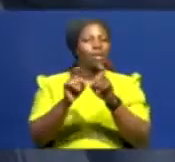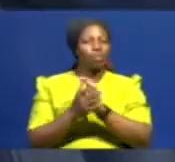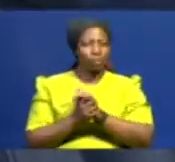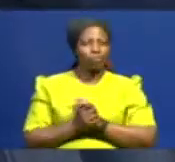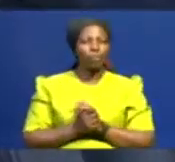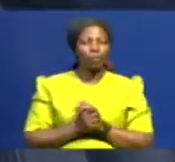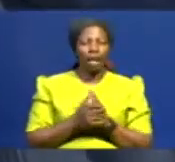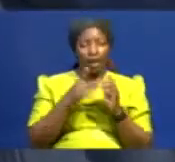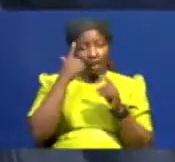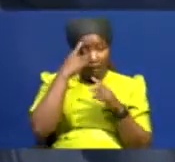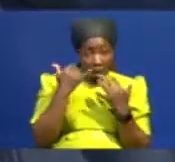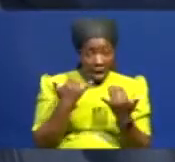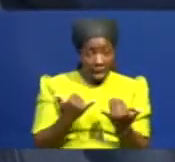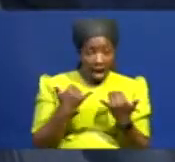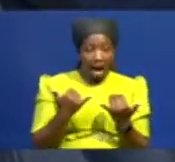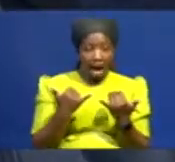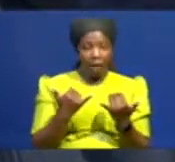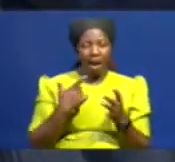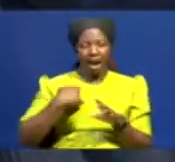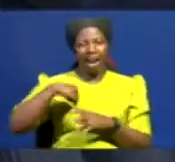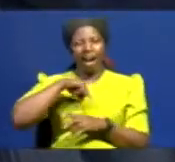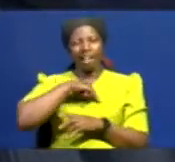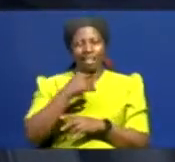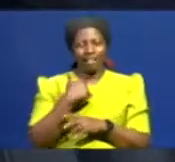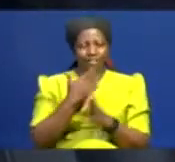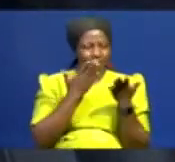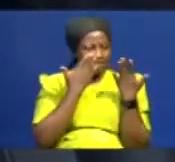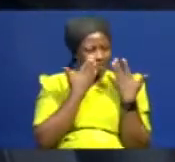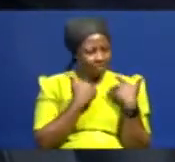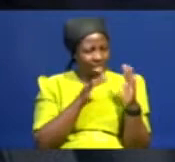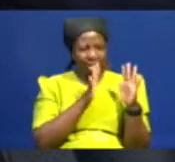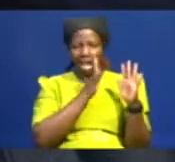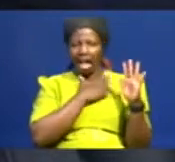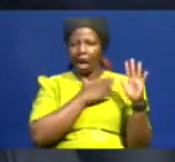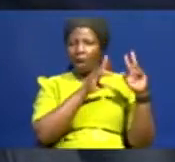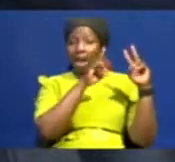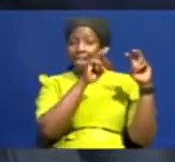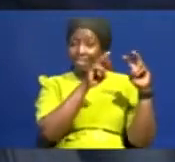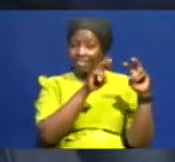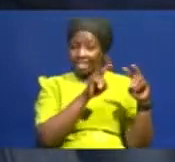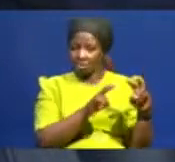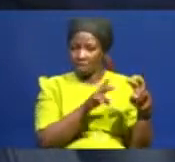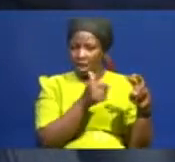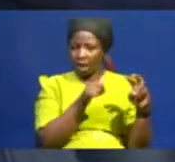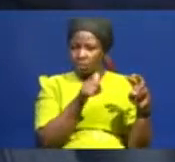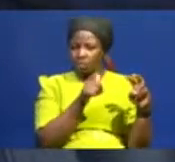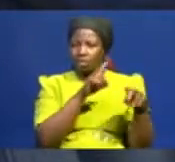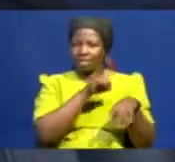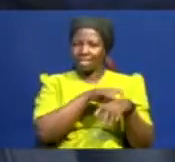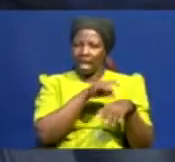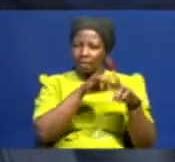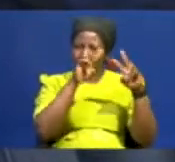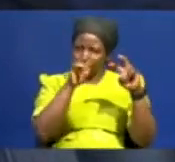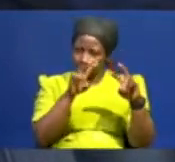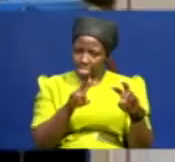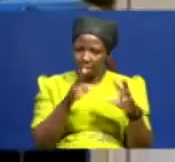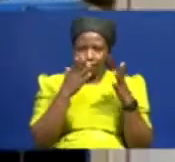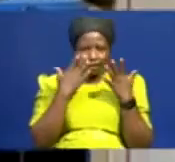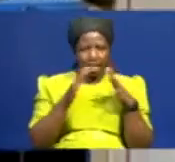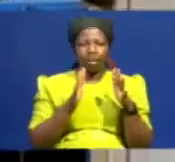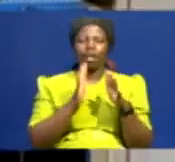now we have not concluded our investigation. Once we are done, we shall take them to